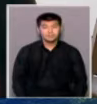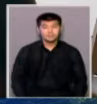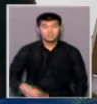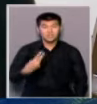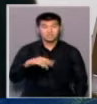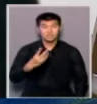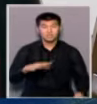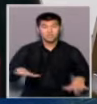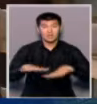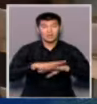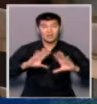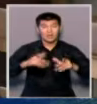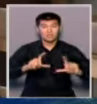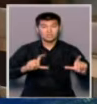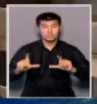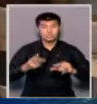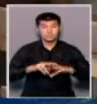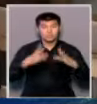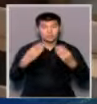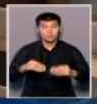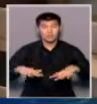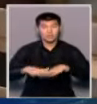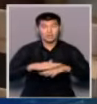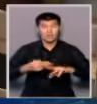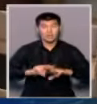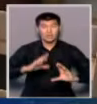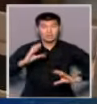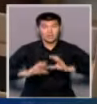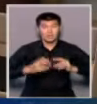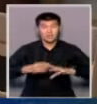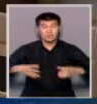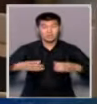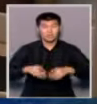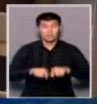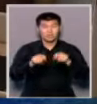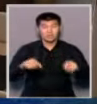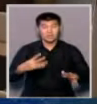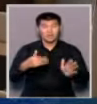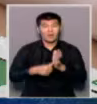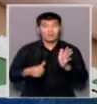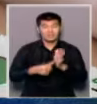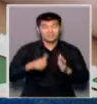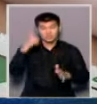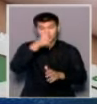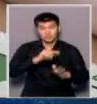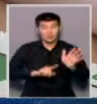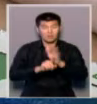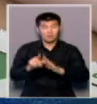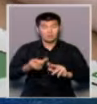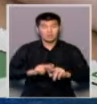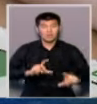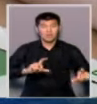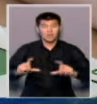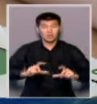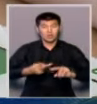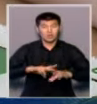20-шы шілде бүкіл әлемдік шахмат күні. Атаулы дата Халықаралық шахмат федерациясының құрылуына орай 1966 жылдан бері тойланады. Бүгін бұл